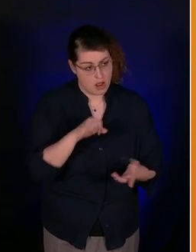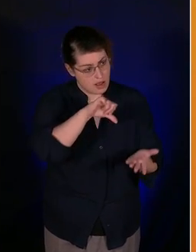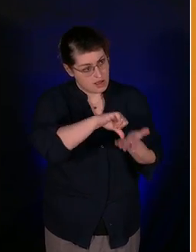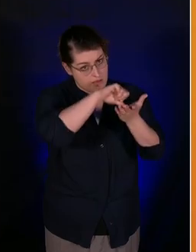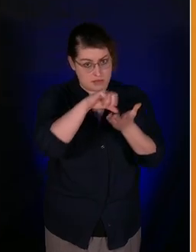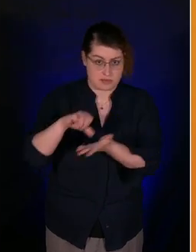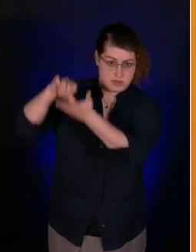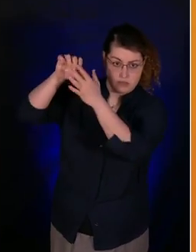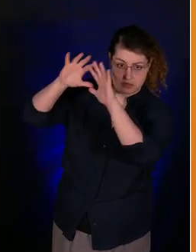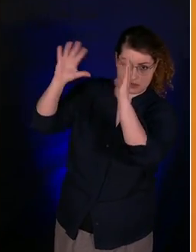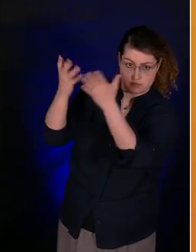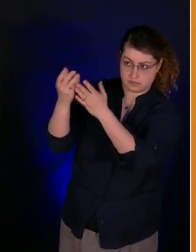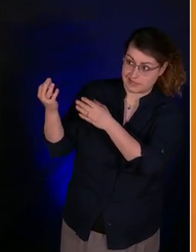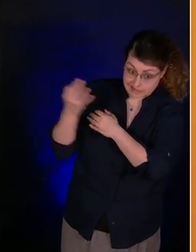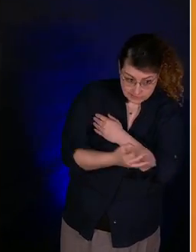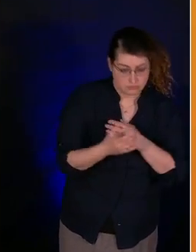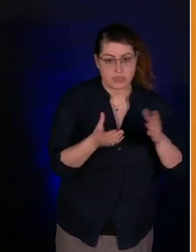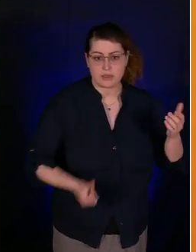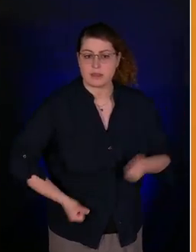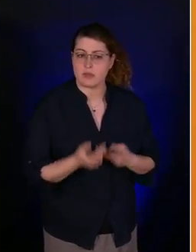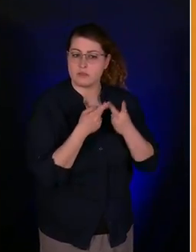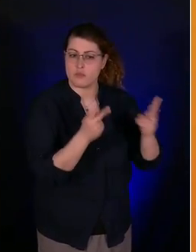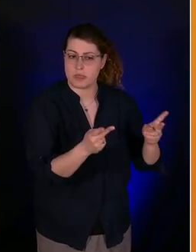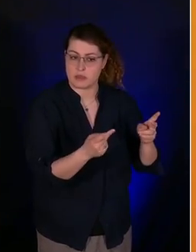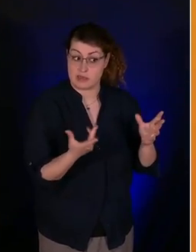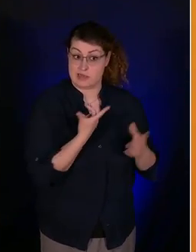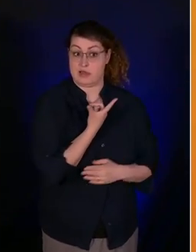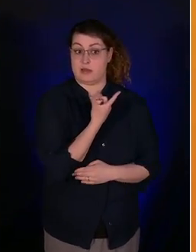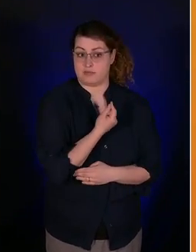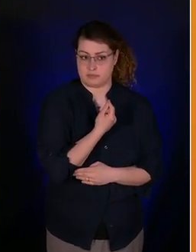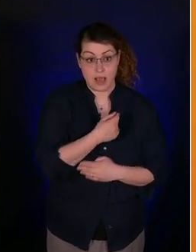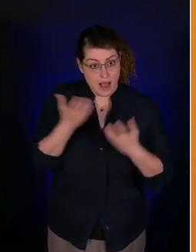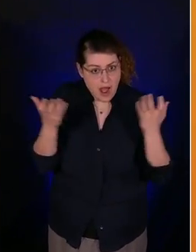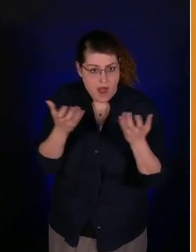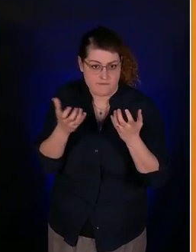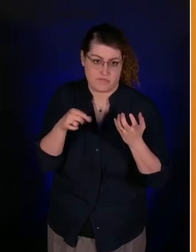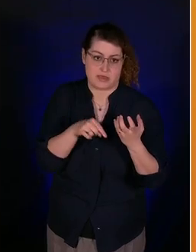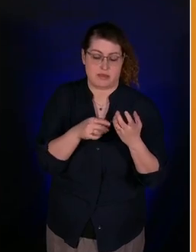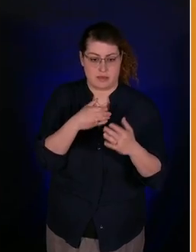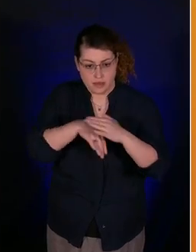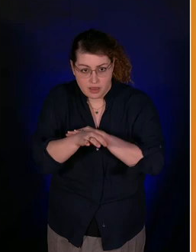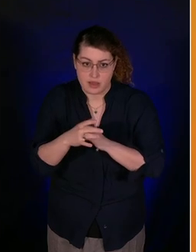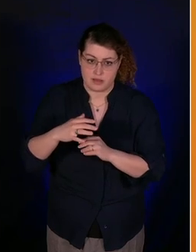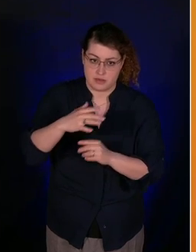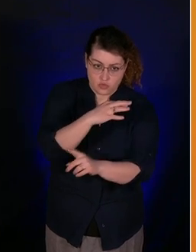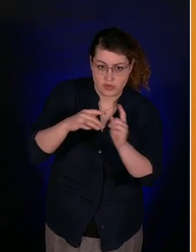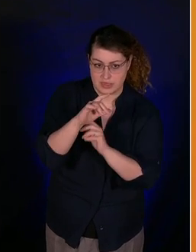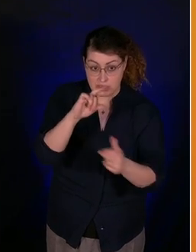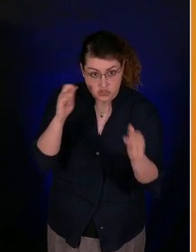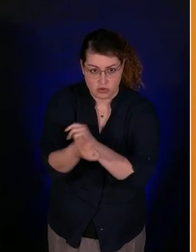réaffirme l'importance des services publics indissociables d'une réelle volonté de transformation de notre